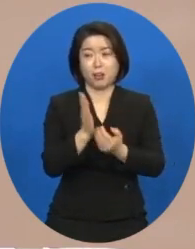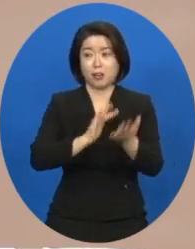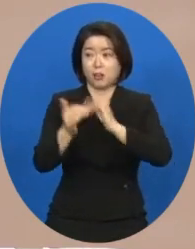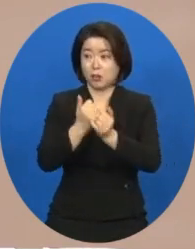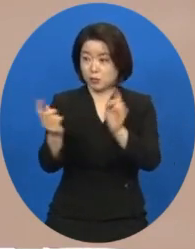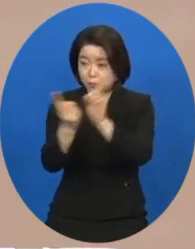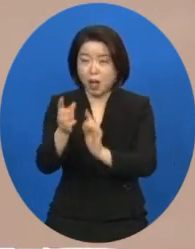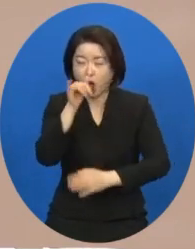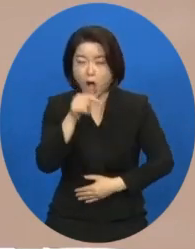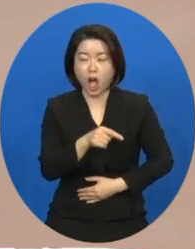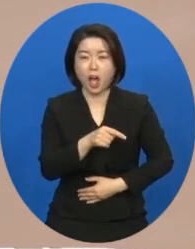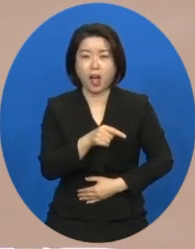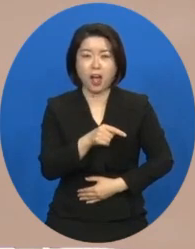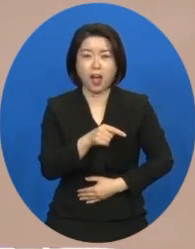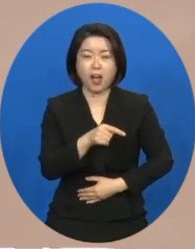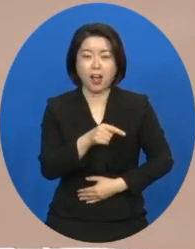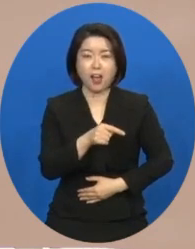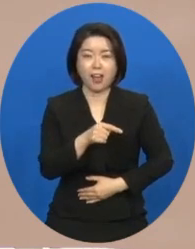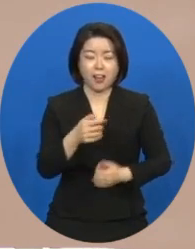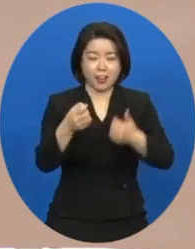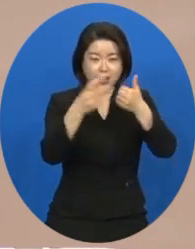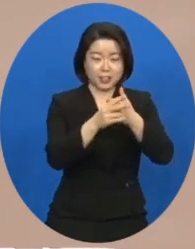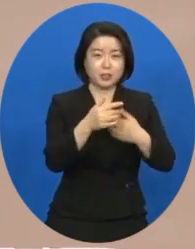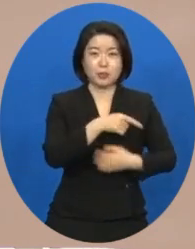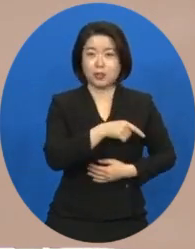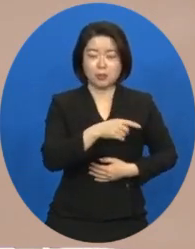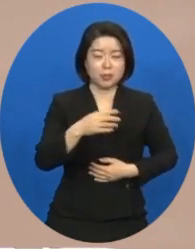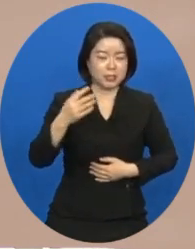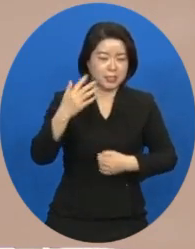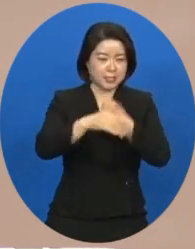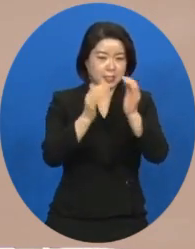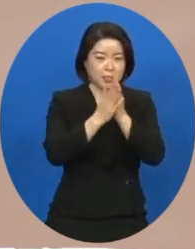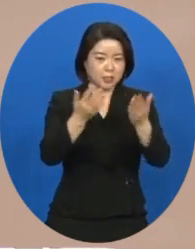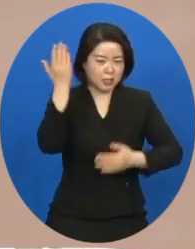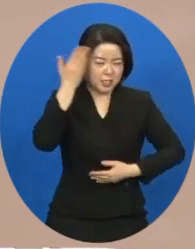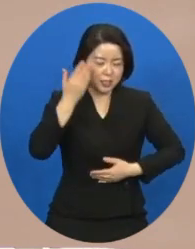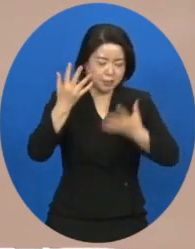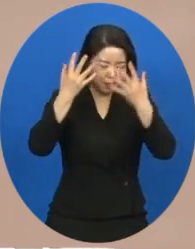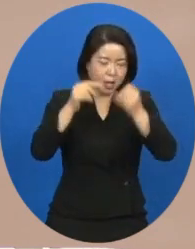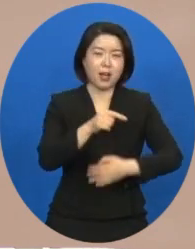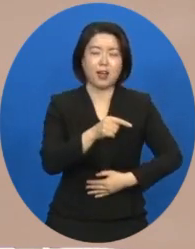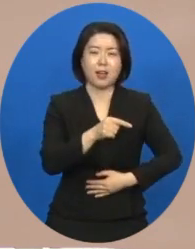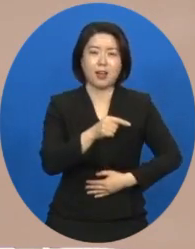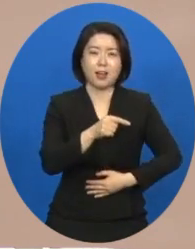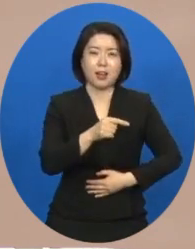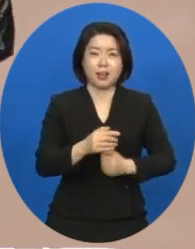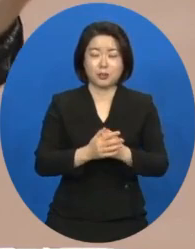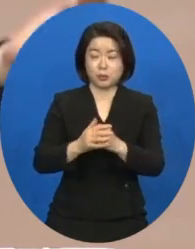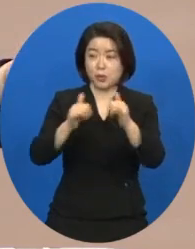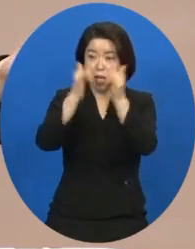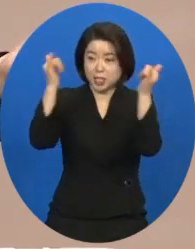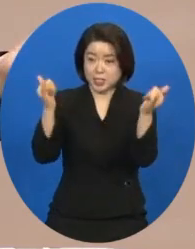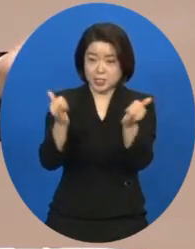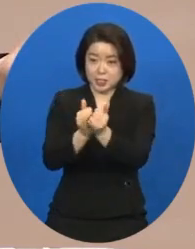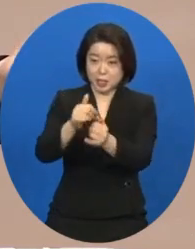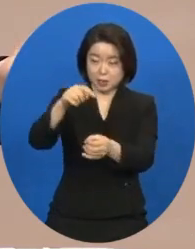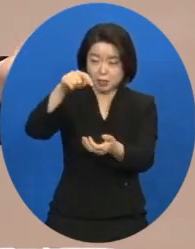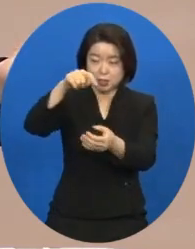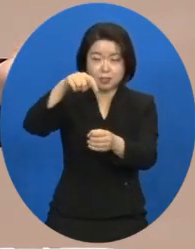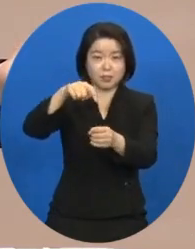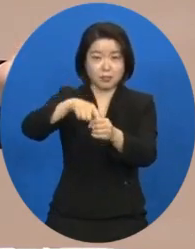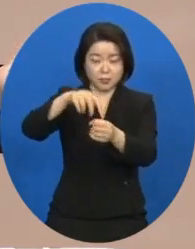만났잖아요. 니고데모는 성경도 많이 하는 사람이에요. 니고데모는 사회적인 지위도 높은